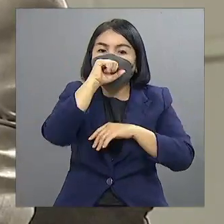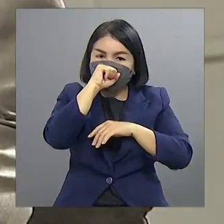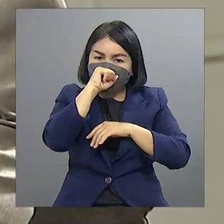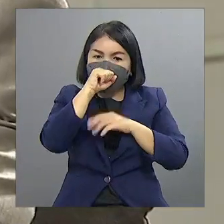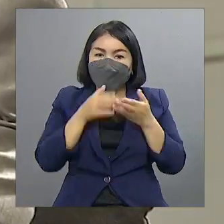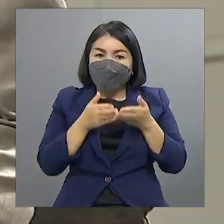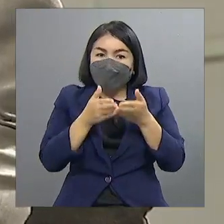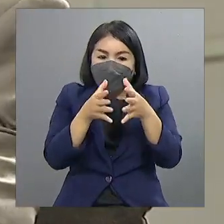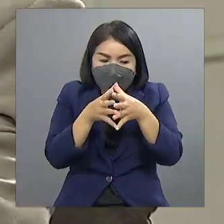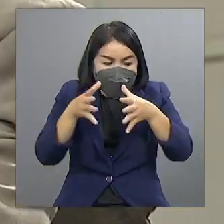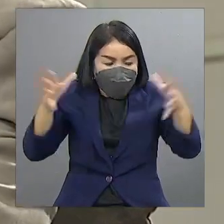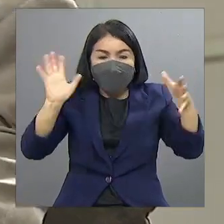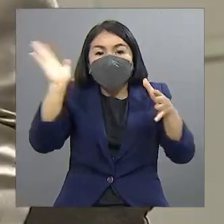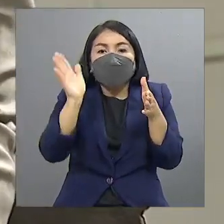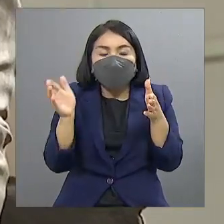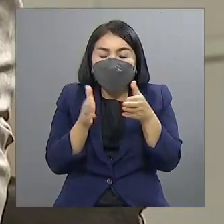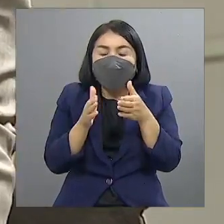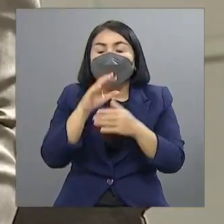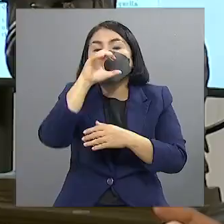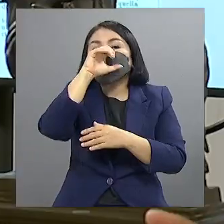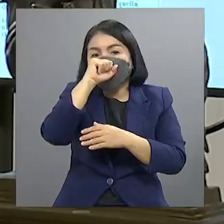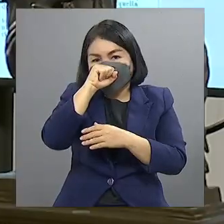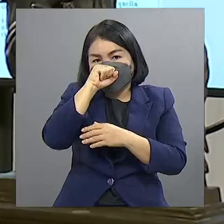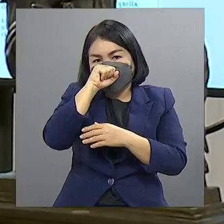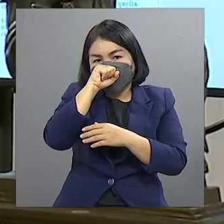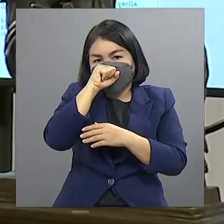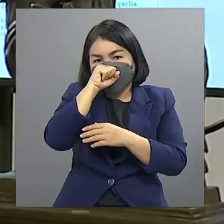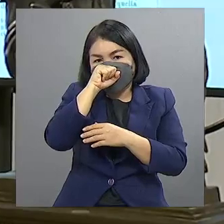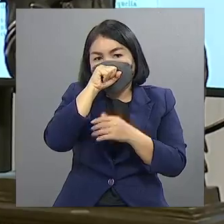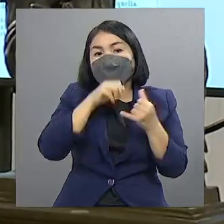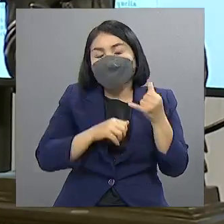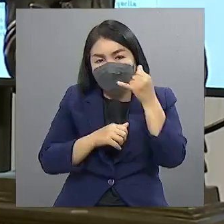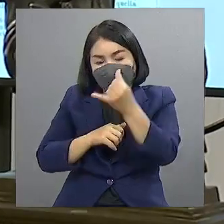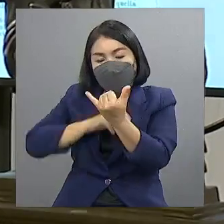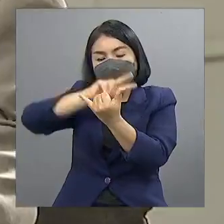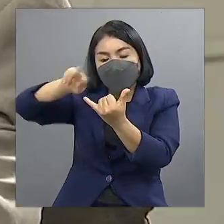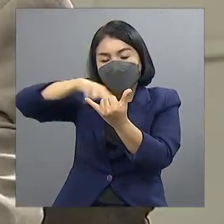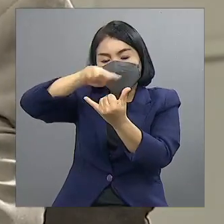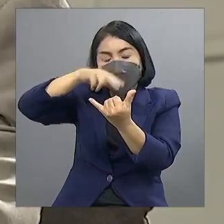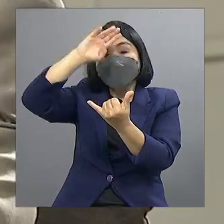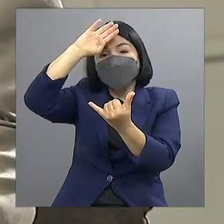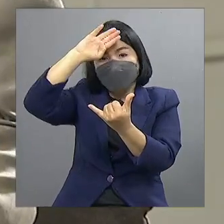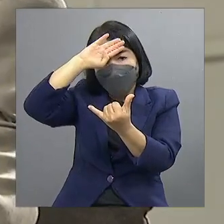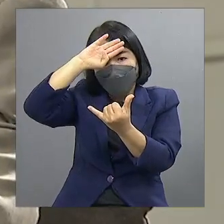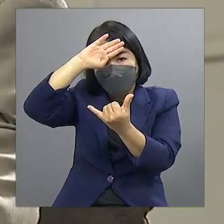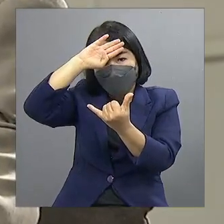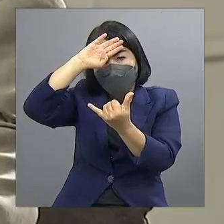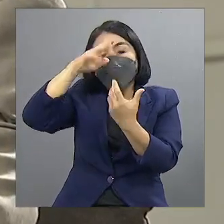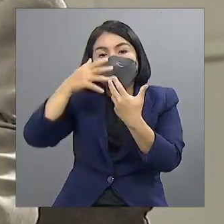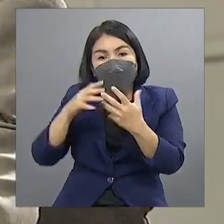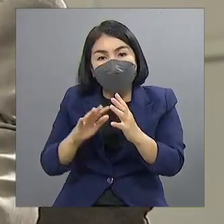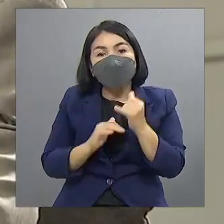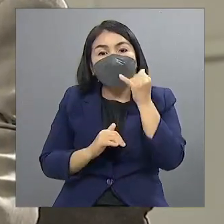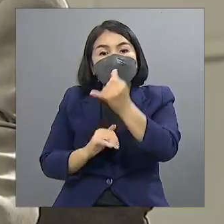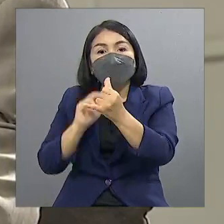ไม่ต้องพระองค์ท่านไม่ต้องการการรับรอง ครับ ที่เป็นอย่างทางการนะคร ับ และในการเสด็จไปภาคครั้งที่2เนี่ยก็